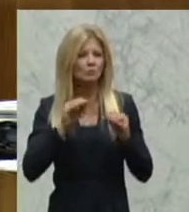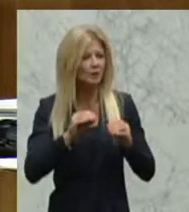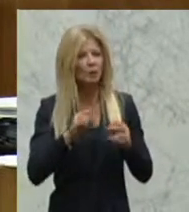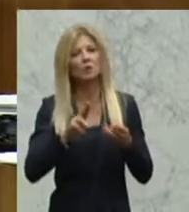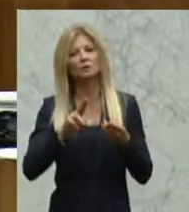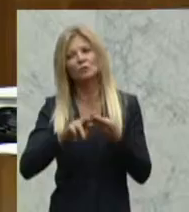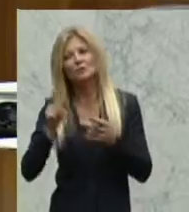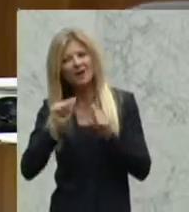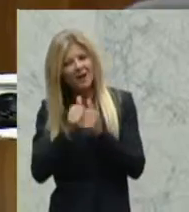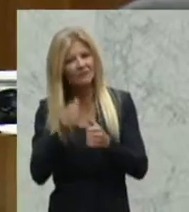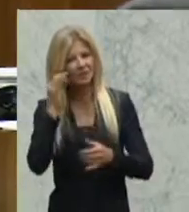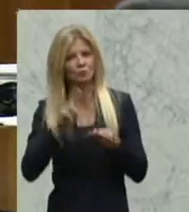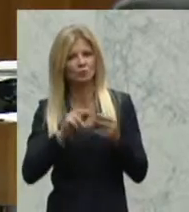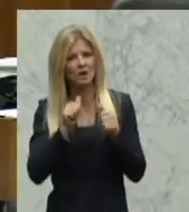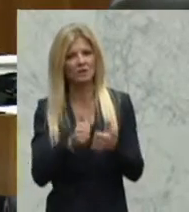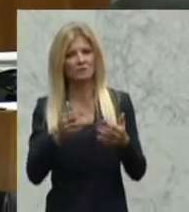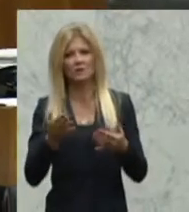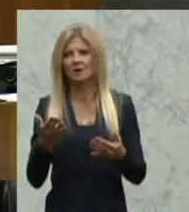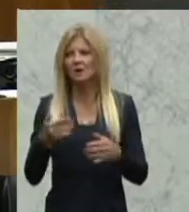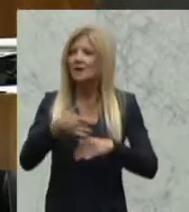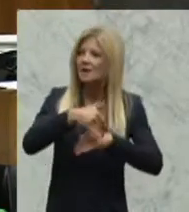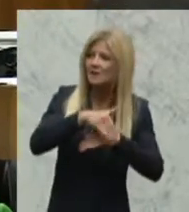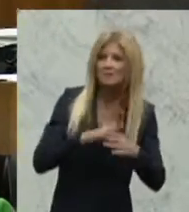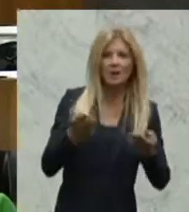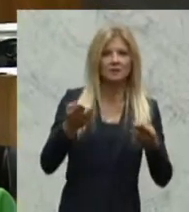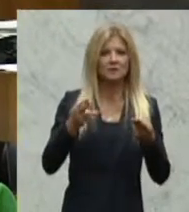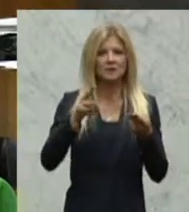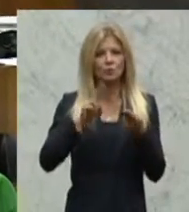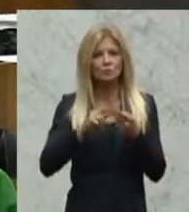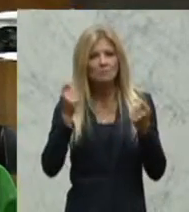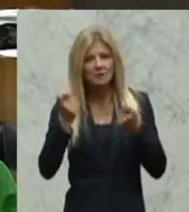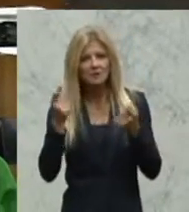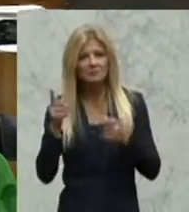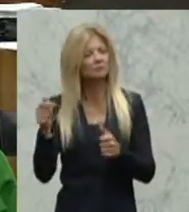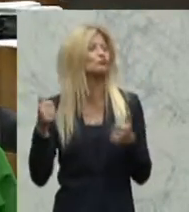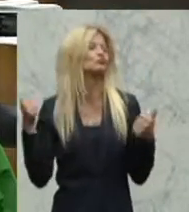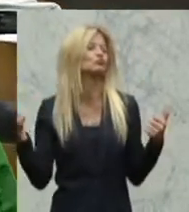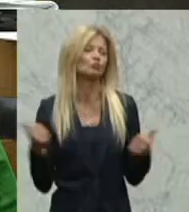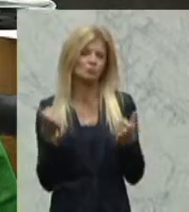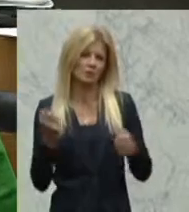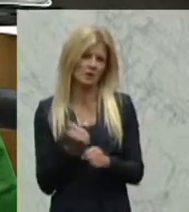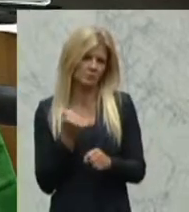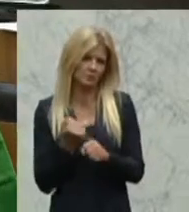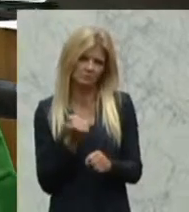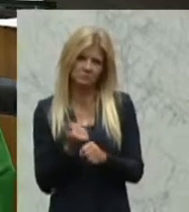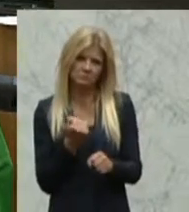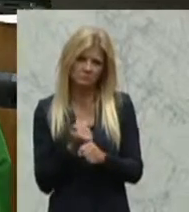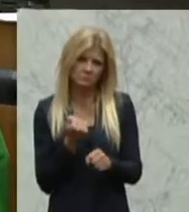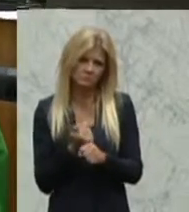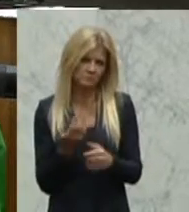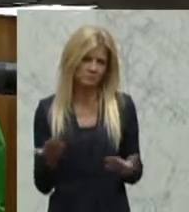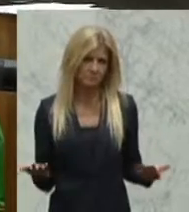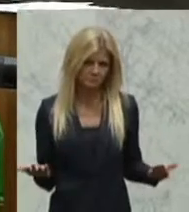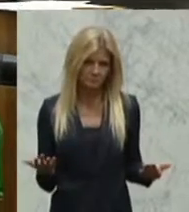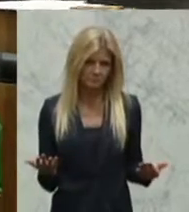Helfern, von den Gemeinden, Betrieben und privaten Einrichtungen hervorragende Arbeit geleistet.